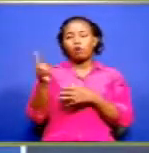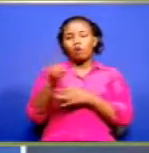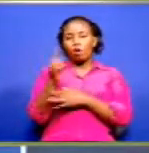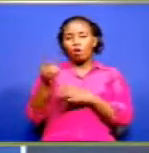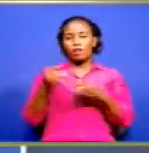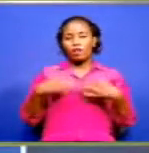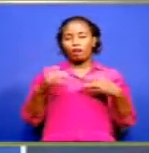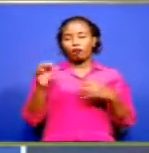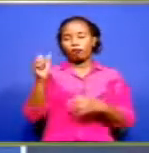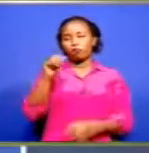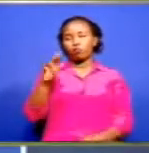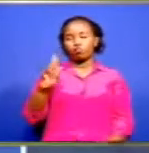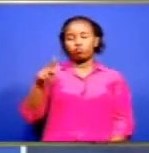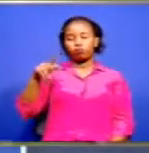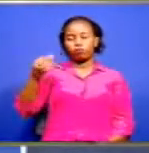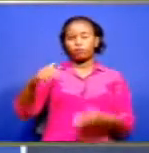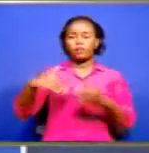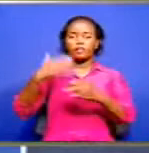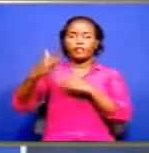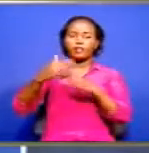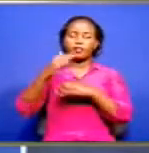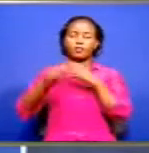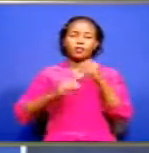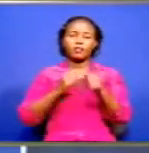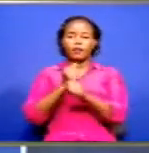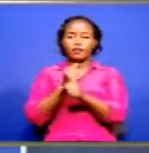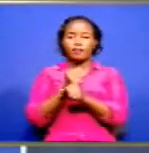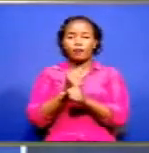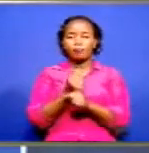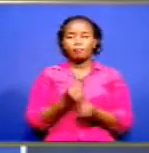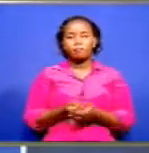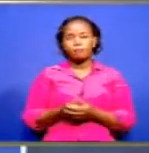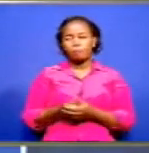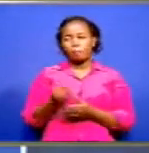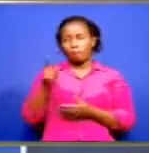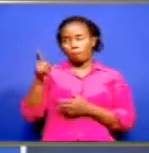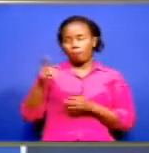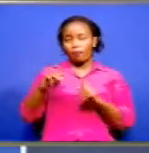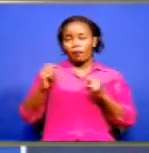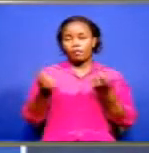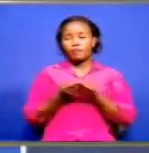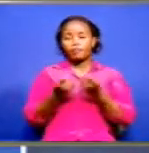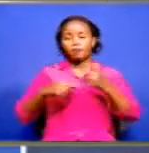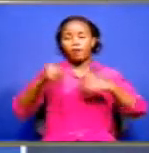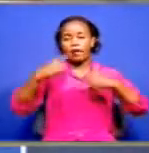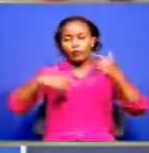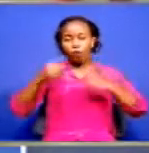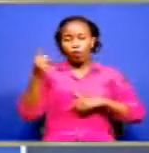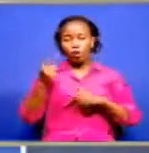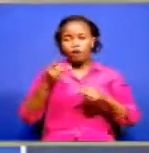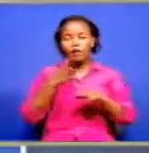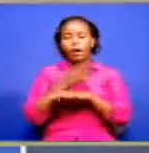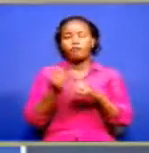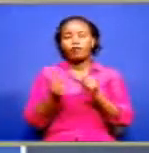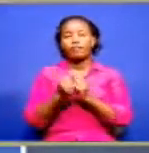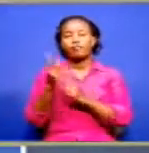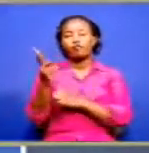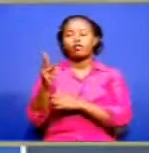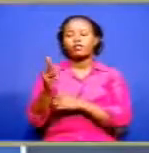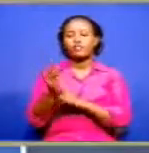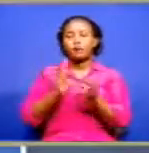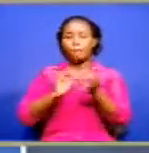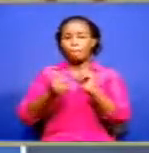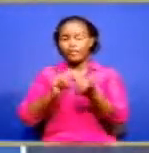taifa ya Super msimu ujao. Katwa tena kaiwae huyo kijana. Zoo ilikuwa imeshinda mechi moja tu kati ya 14 iliyokuwa